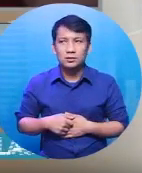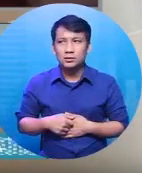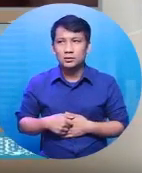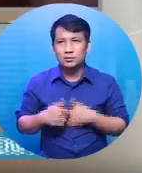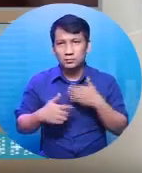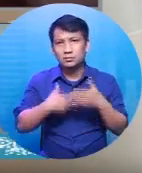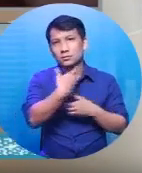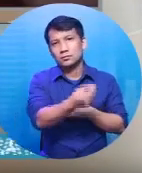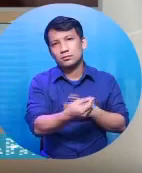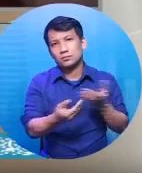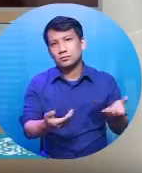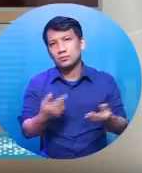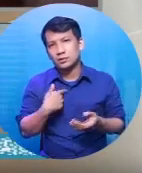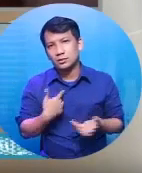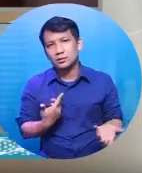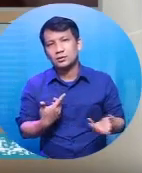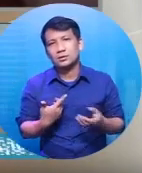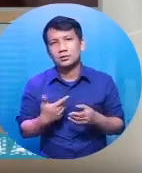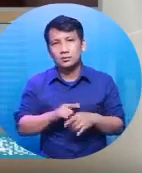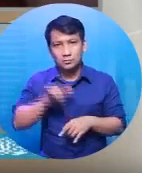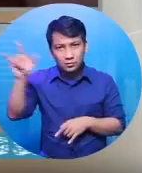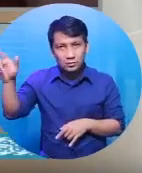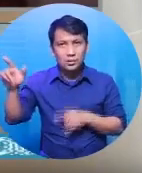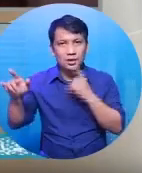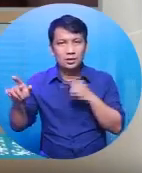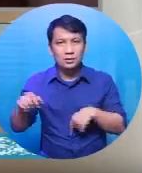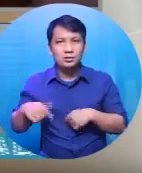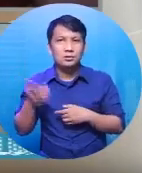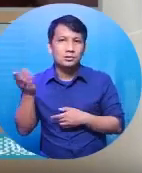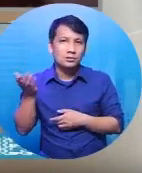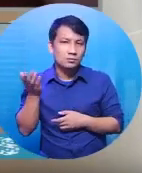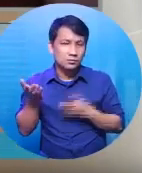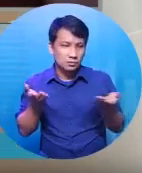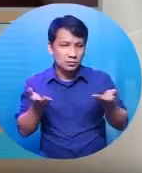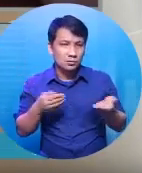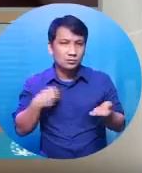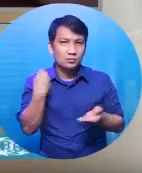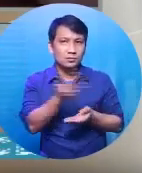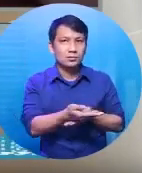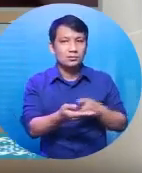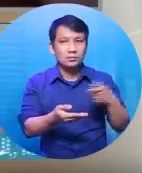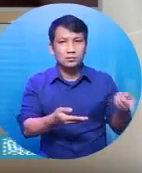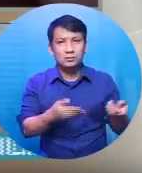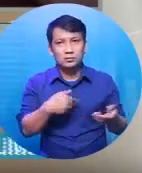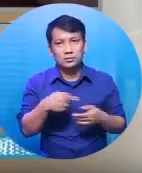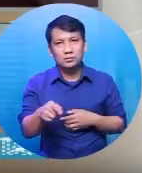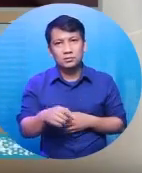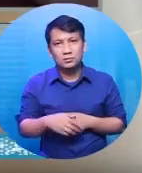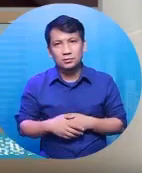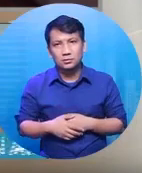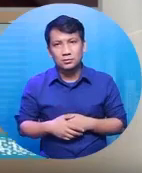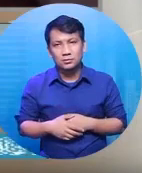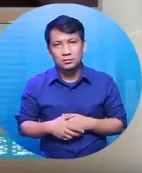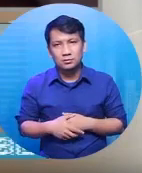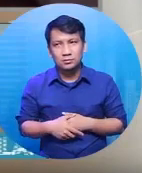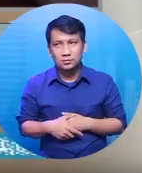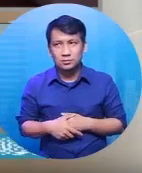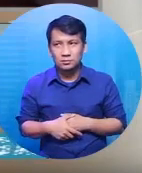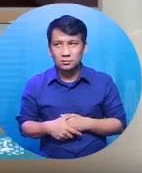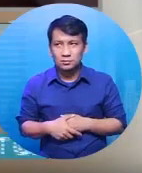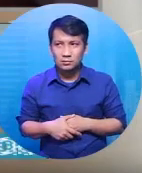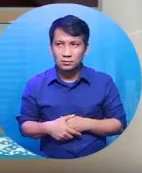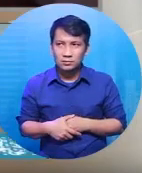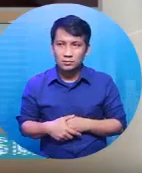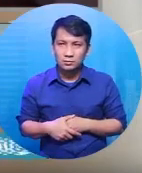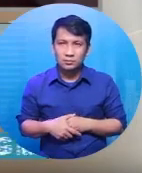ako. Kahit paano pag nangingi sila sa akin, nagbibigay pa rin ako. Hindi nyo tanong, hindi nyo tanong, hindi na nagbibigay ako sa kanya. Bago